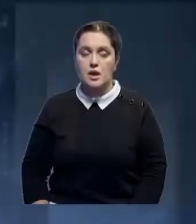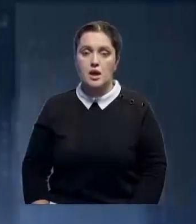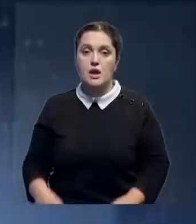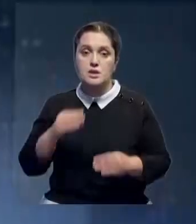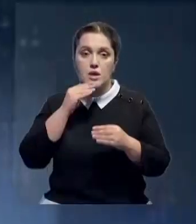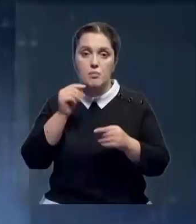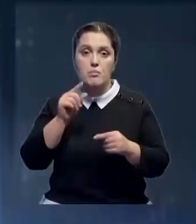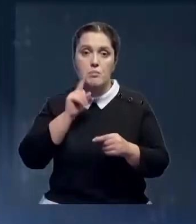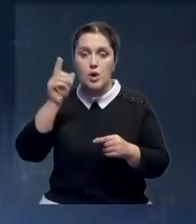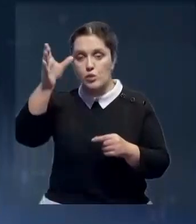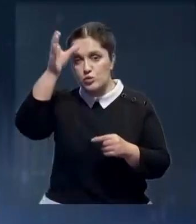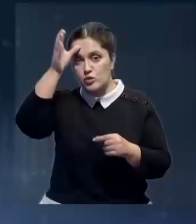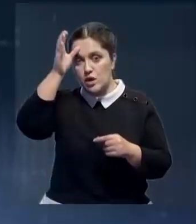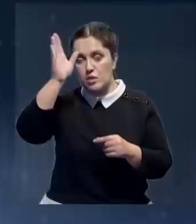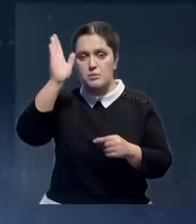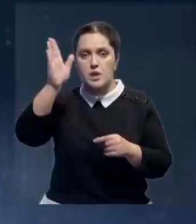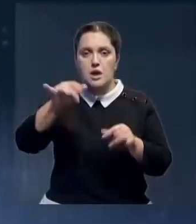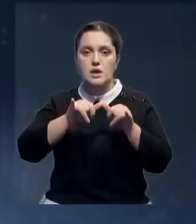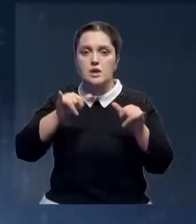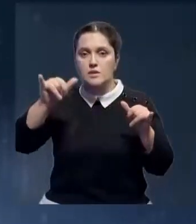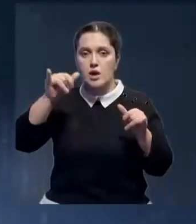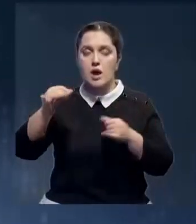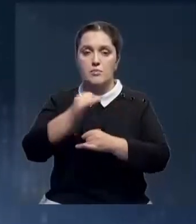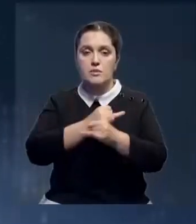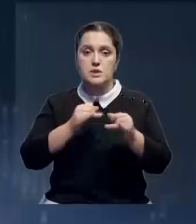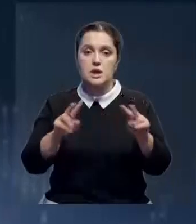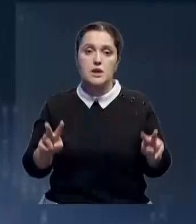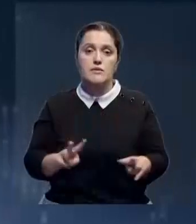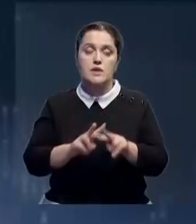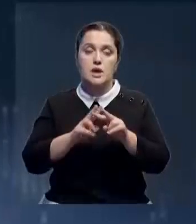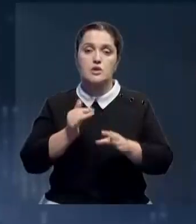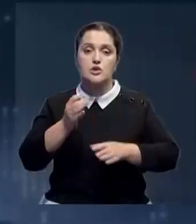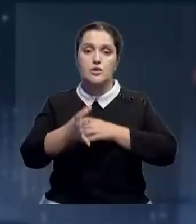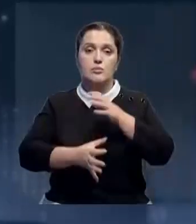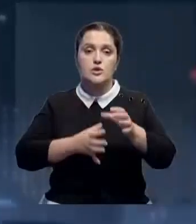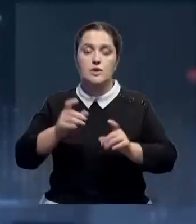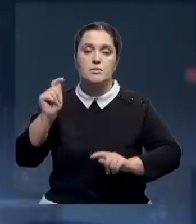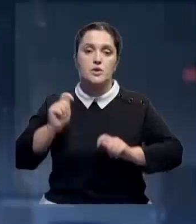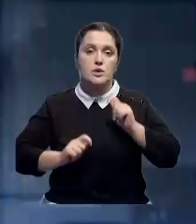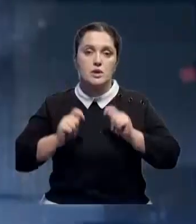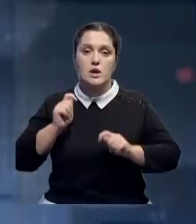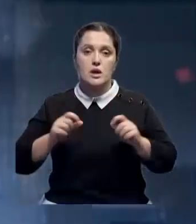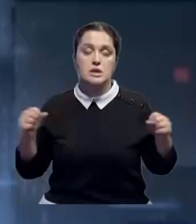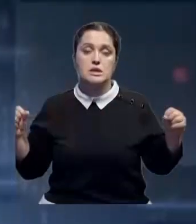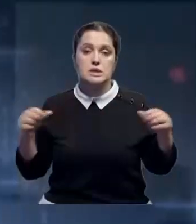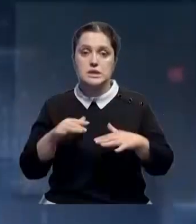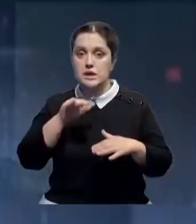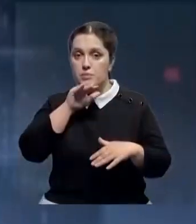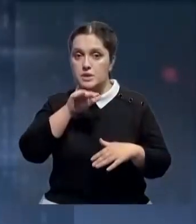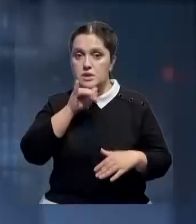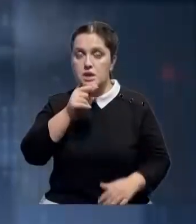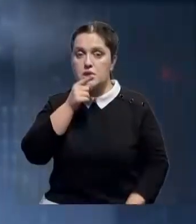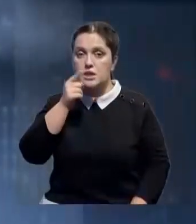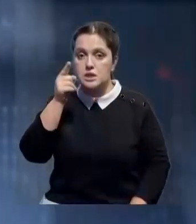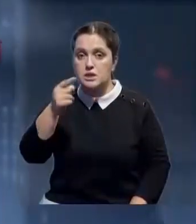Механизмы стимулирования молодых ученых и перспективы развития науки обсудили сегодня в столице в рамках международного саммита, который